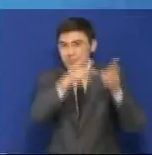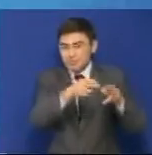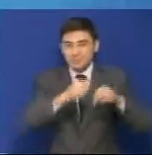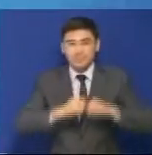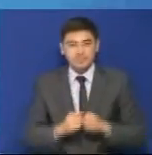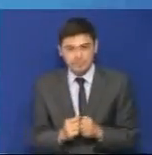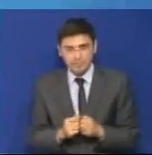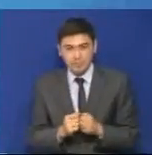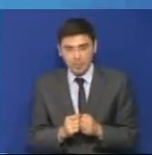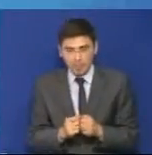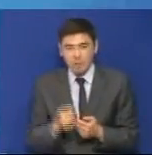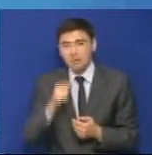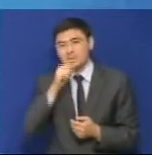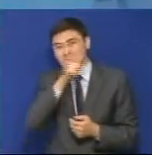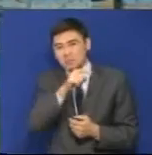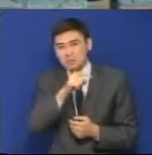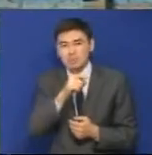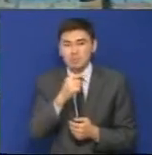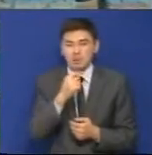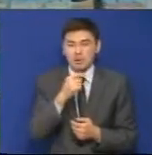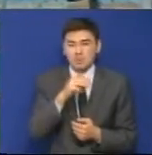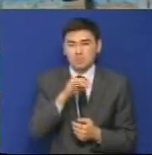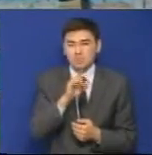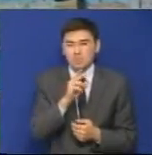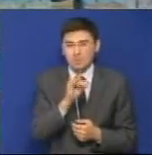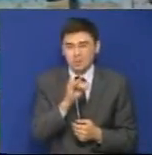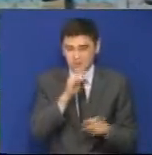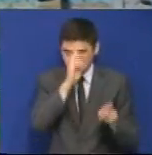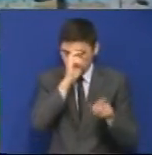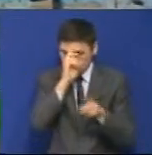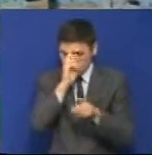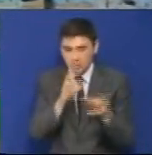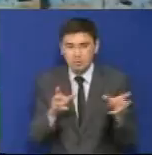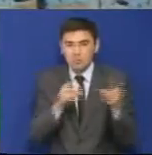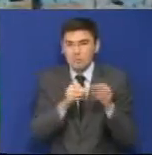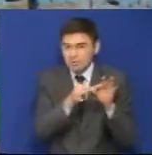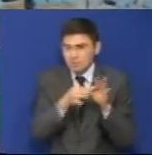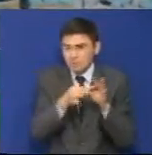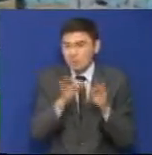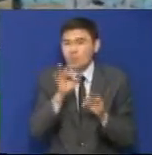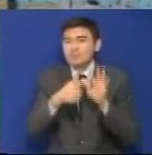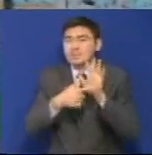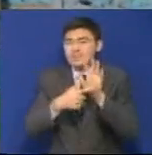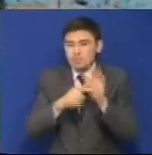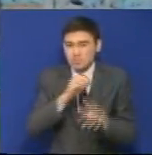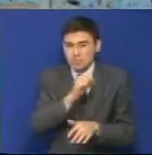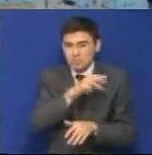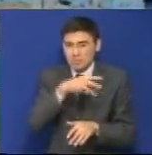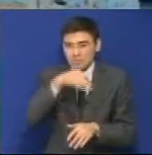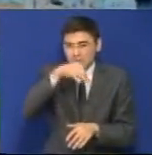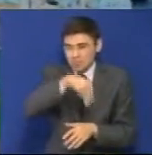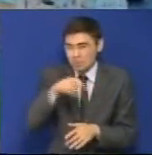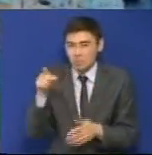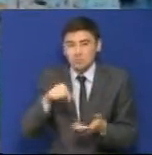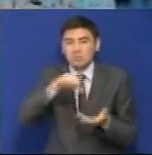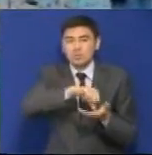алды. Елбасы ертең Бакуде өтетін түркітілдес мемлекеттердің ынтымақтастық кеңесінің 7-ші саммитіне қатысады. Ұйымға мүше